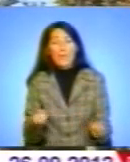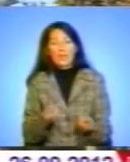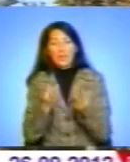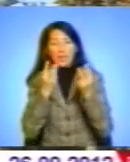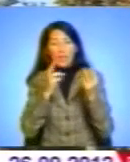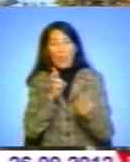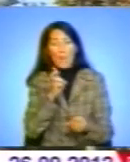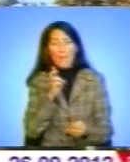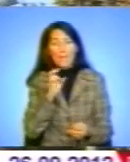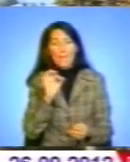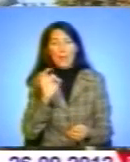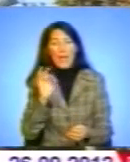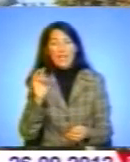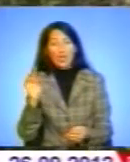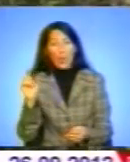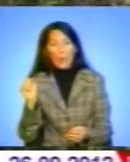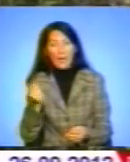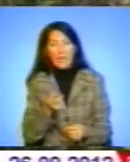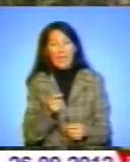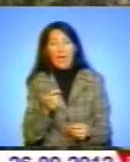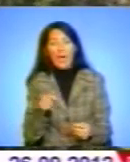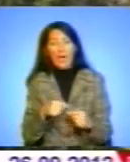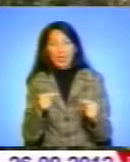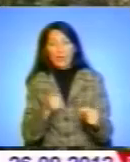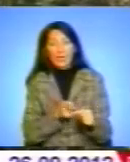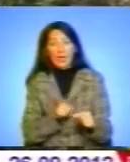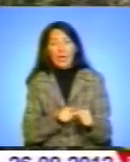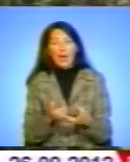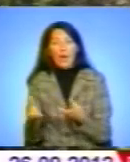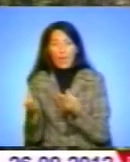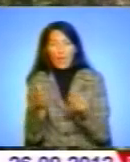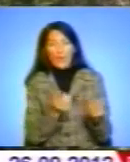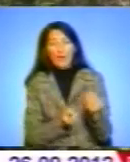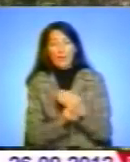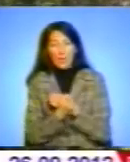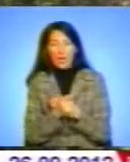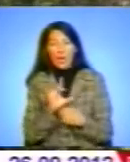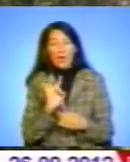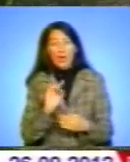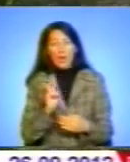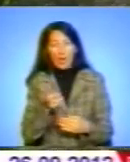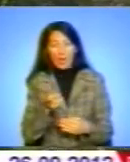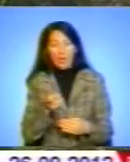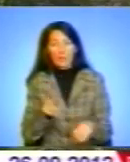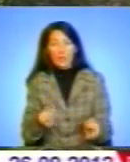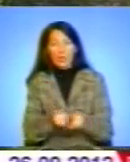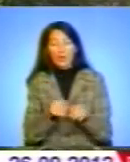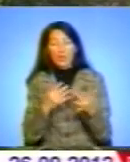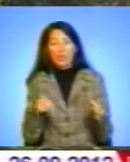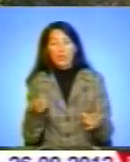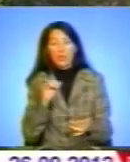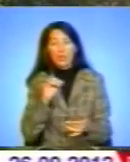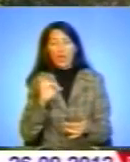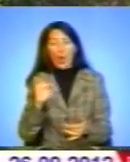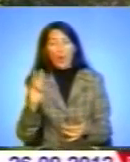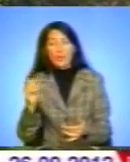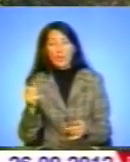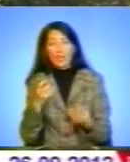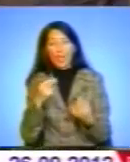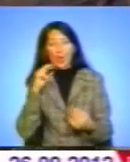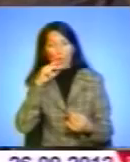– речовина, яка стимулює розвиток ракових захворювань. Окрім цього, з димом у повітря виділяються діоксини – це отруйні для людини